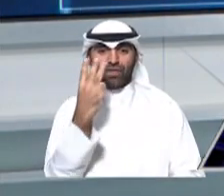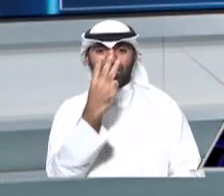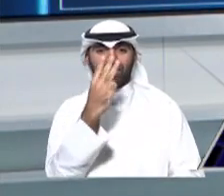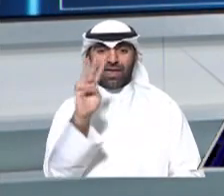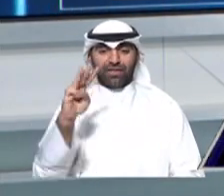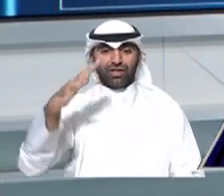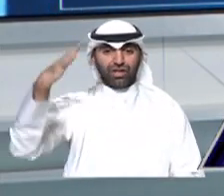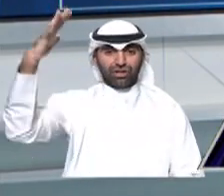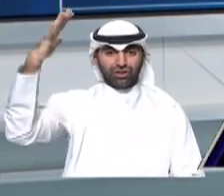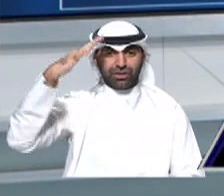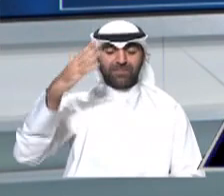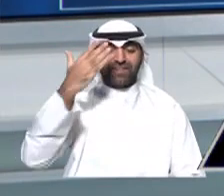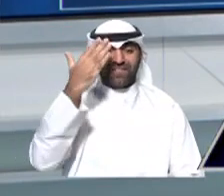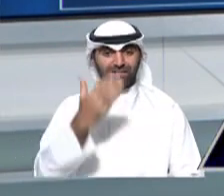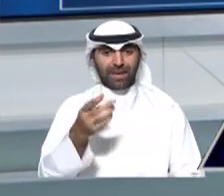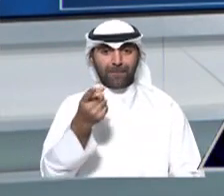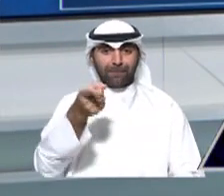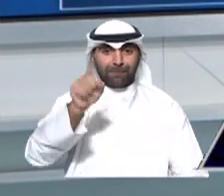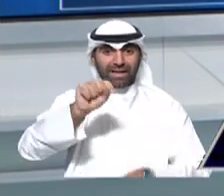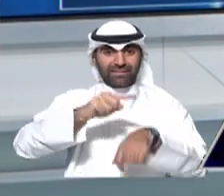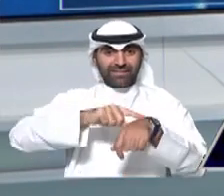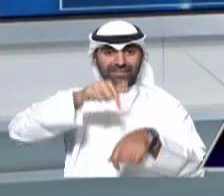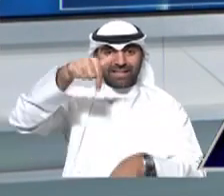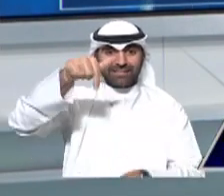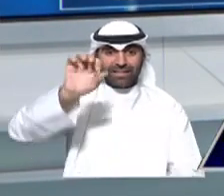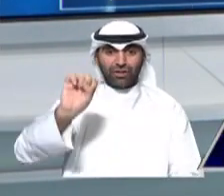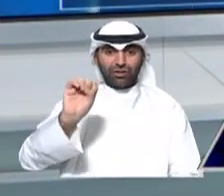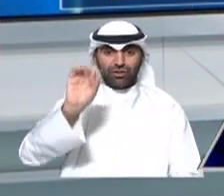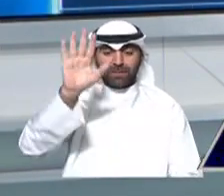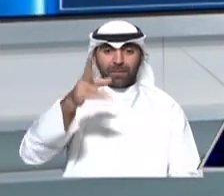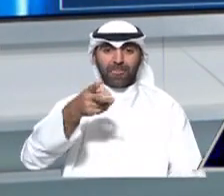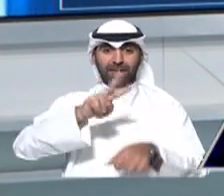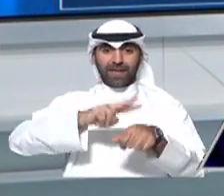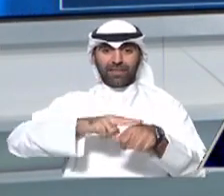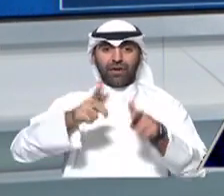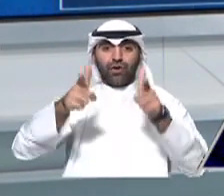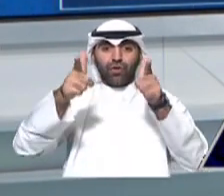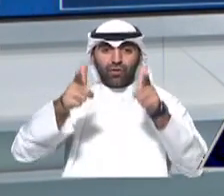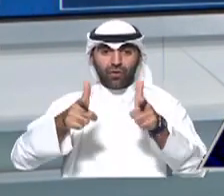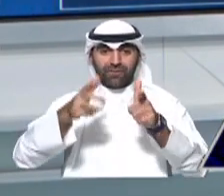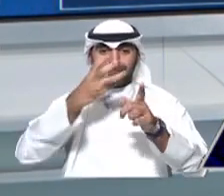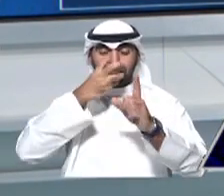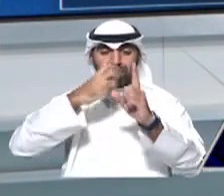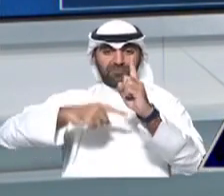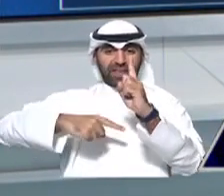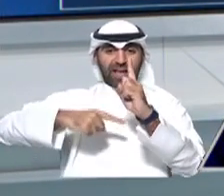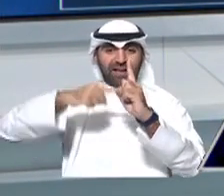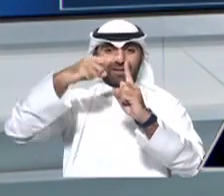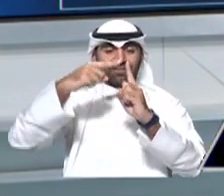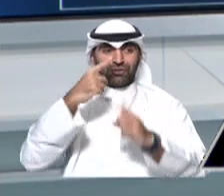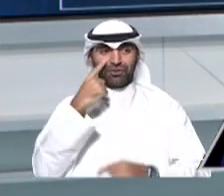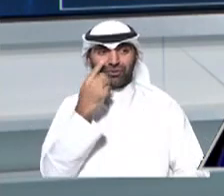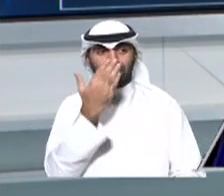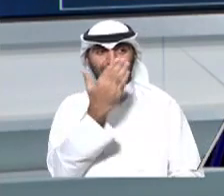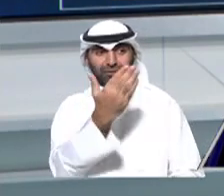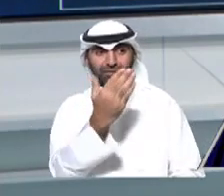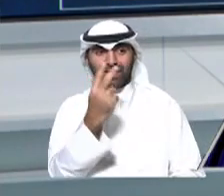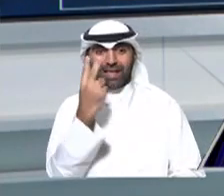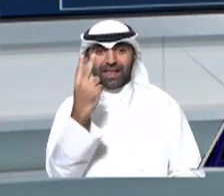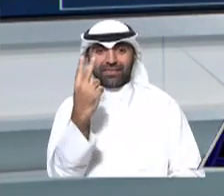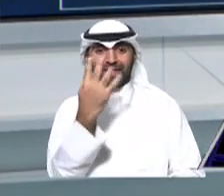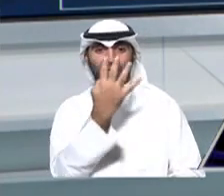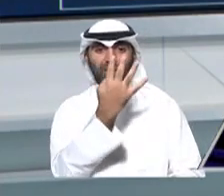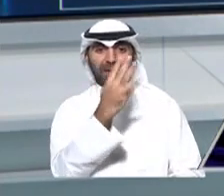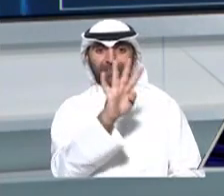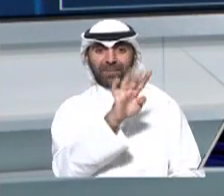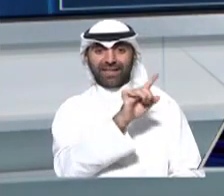مشمسة وأيضا راح تكون حارة في نهار يوم الغد، وقد تصل درجات الحرارة في المناطق الساحلية ما بين 42 و